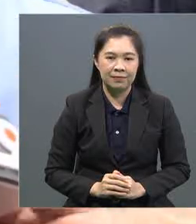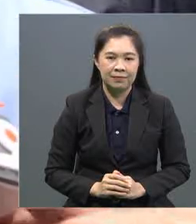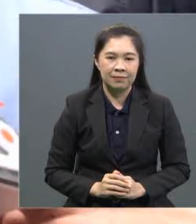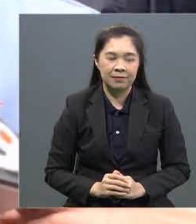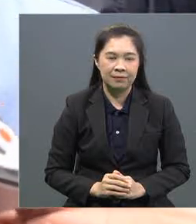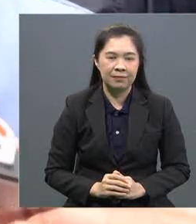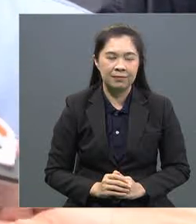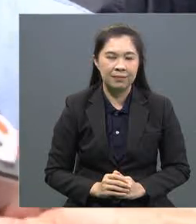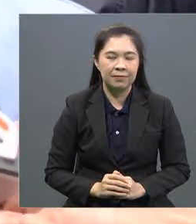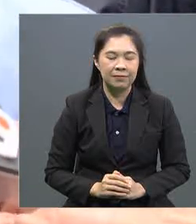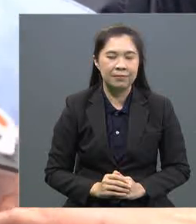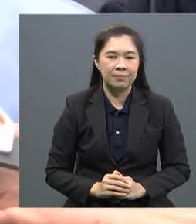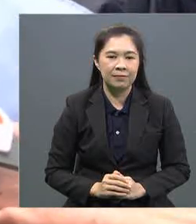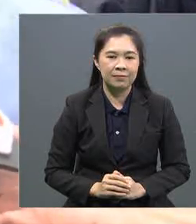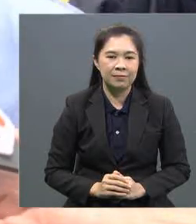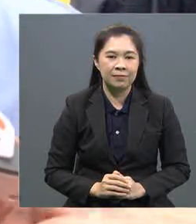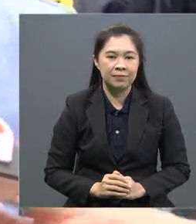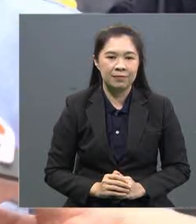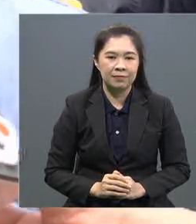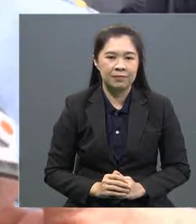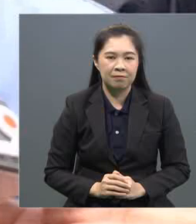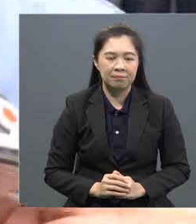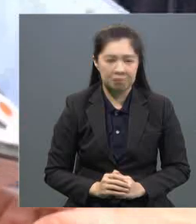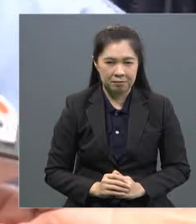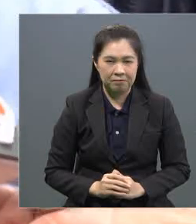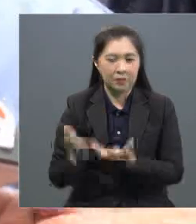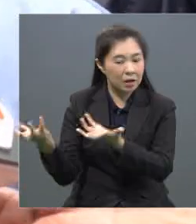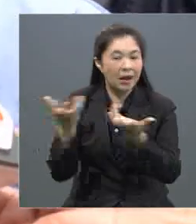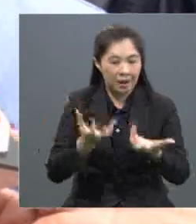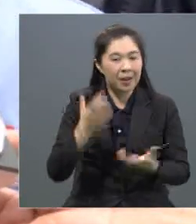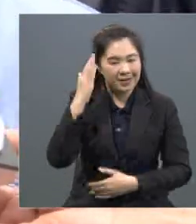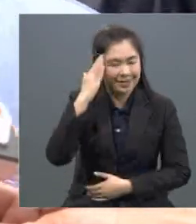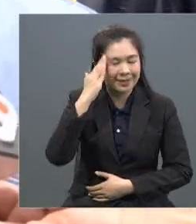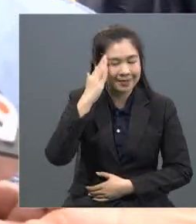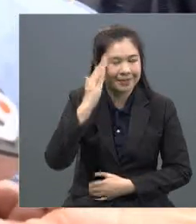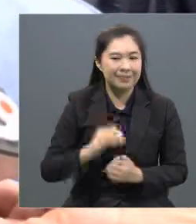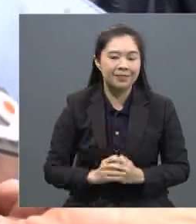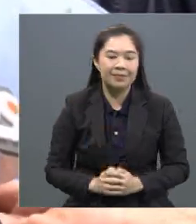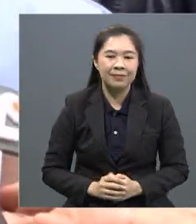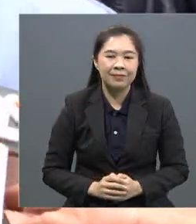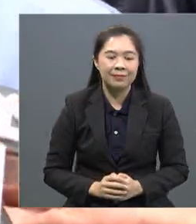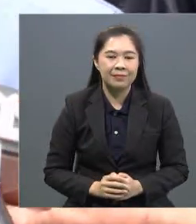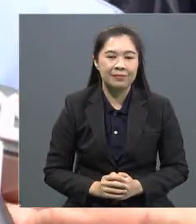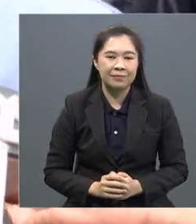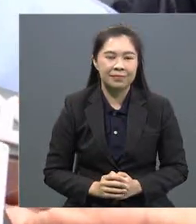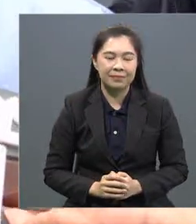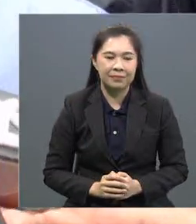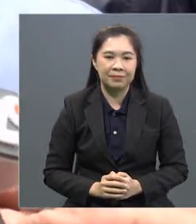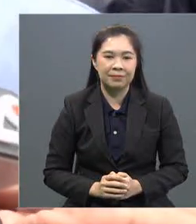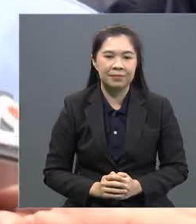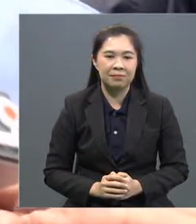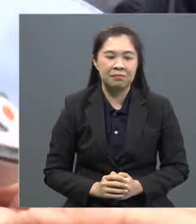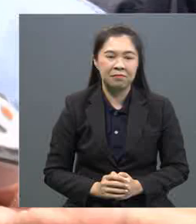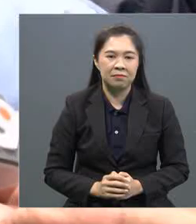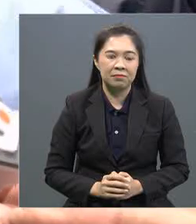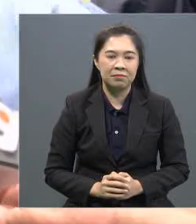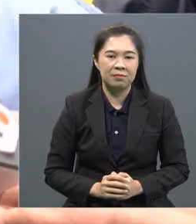ใช่มั้ยครับก็อ่าทราบๆครับครับทราบว่าเป็นแคดเมียมครับเอพนักงานดูแลตัวเองยังไงไม่